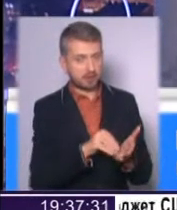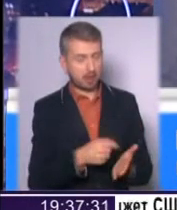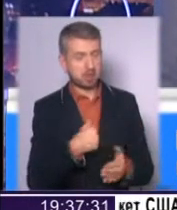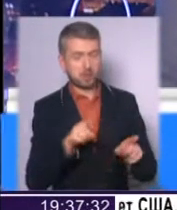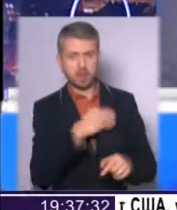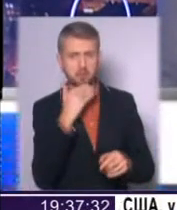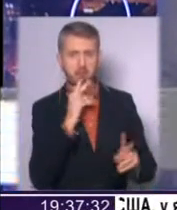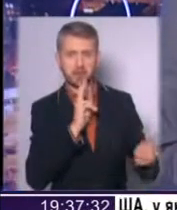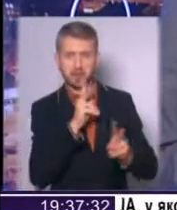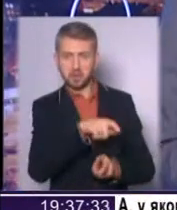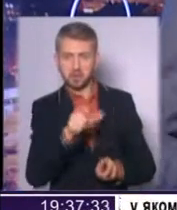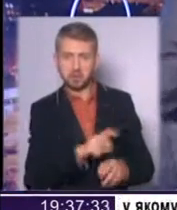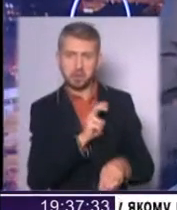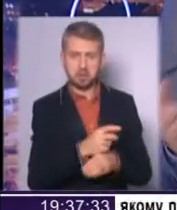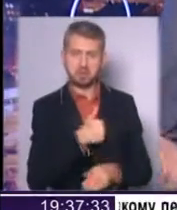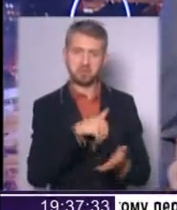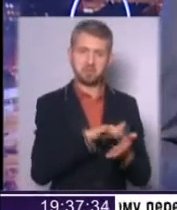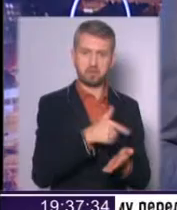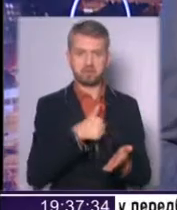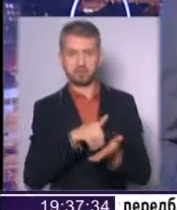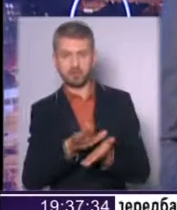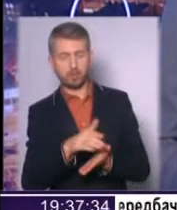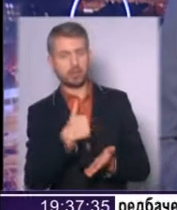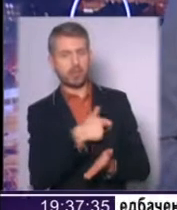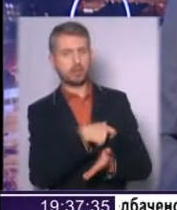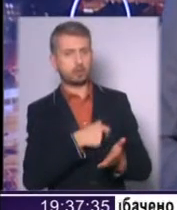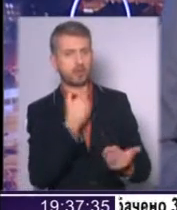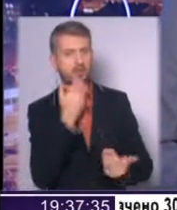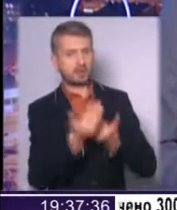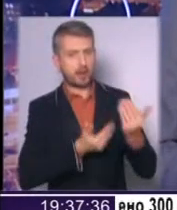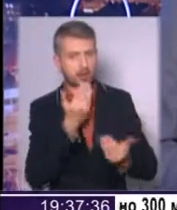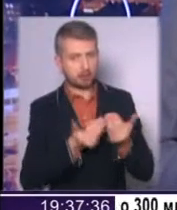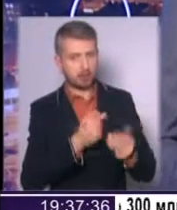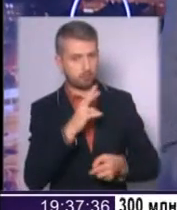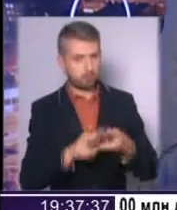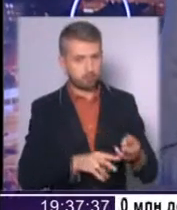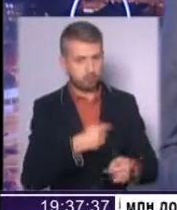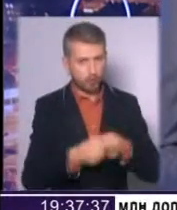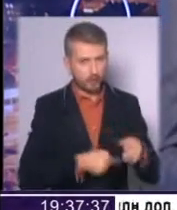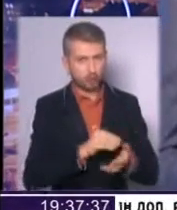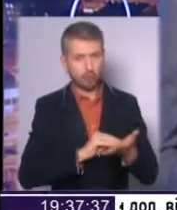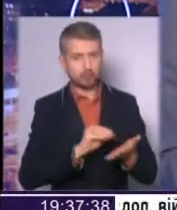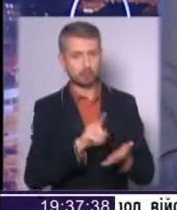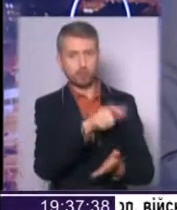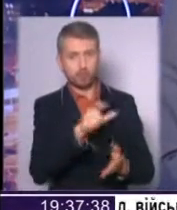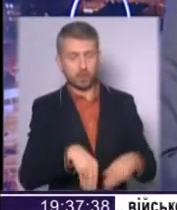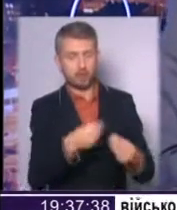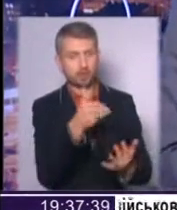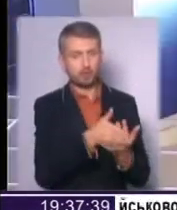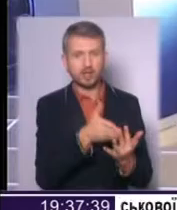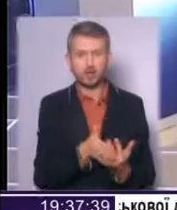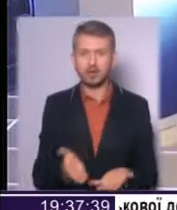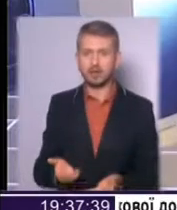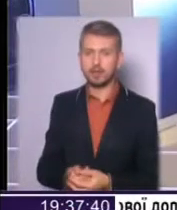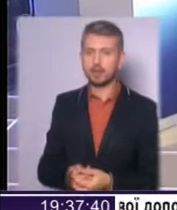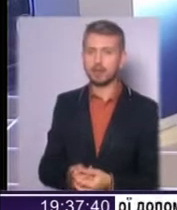що ви говорите, пані Катерино? Дякуємо вам. Ну, можливо, у них така статистика, люди мають, особливо, якщо вони